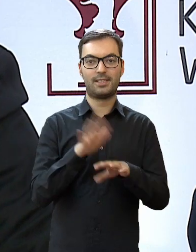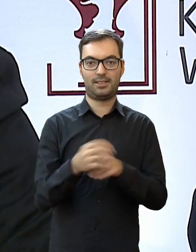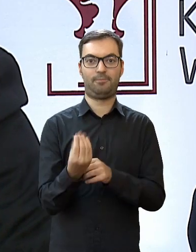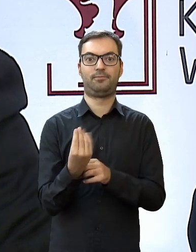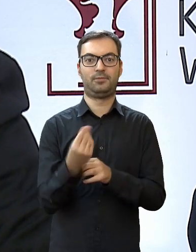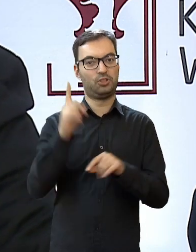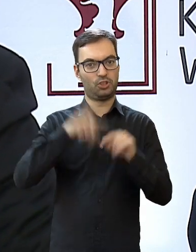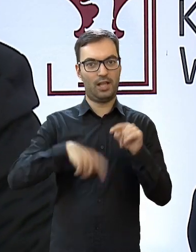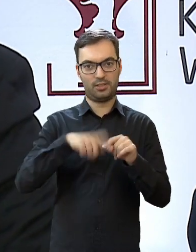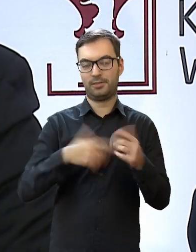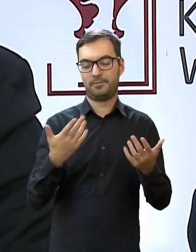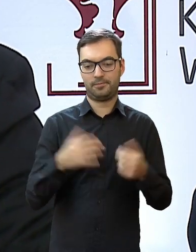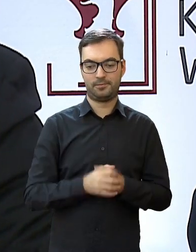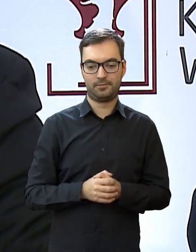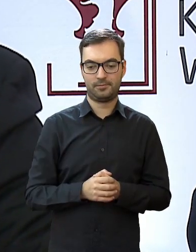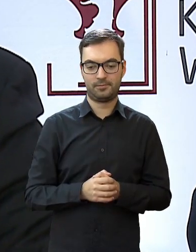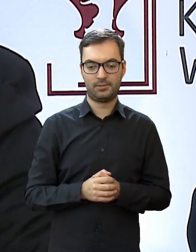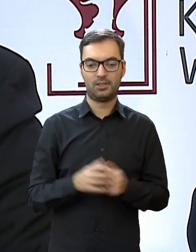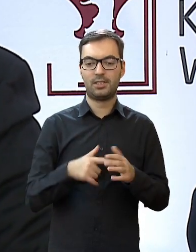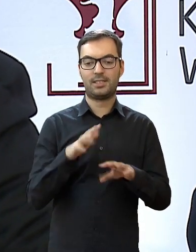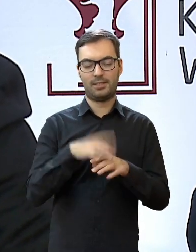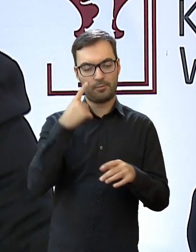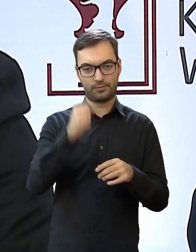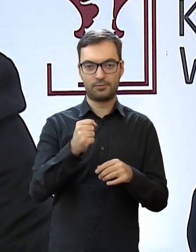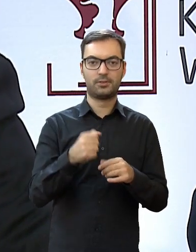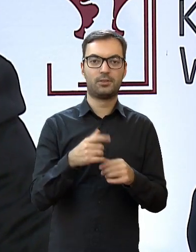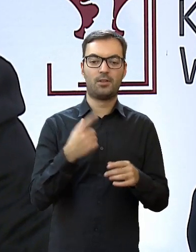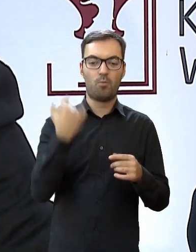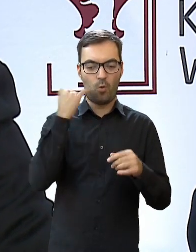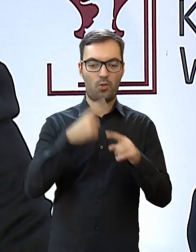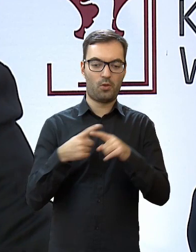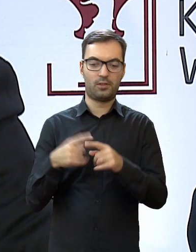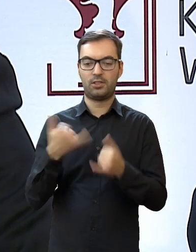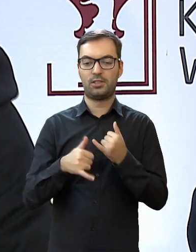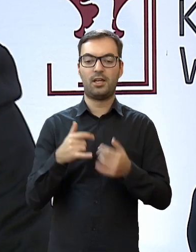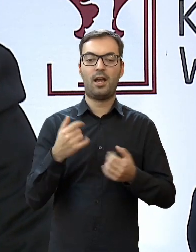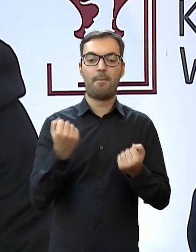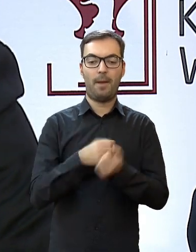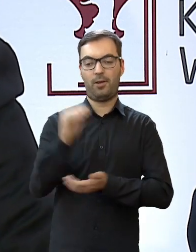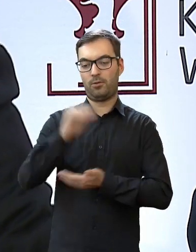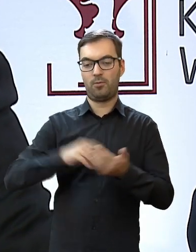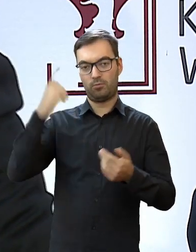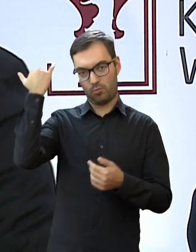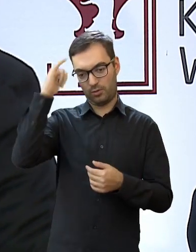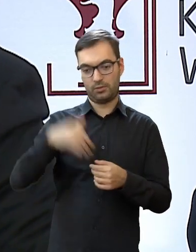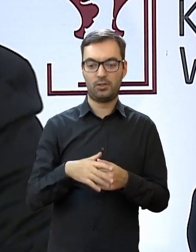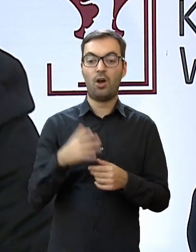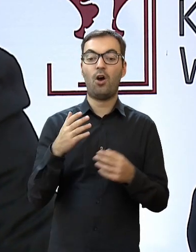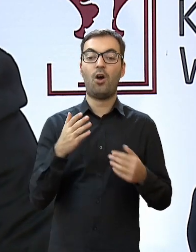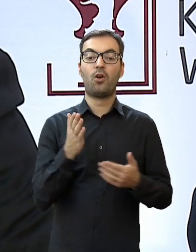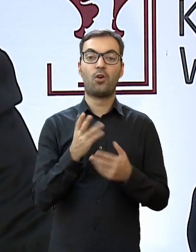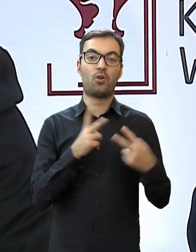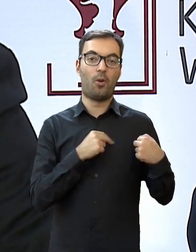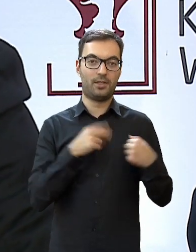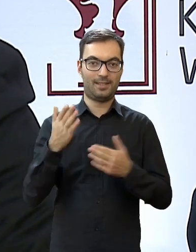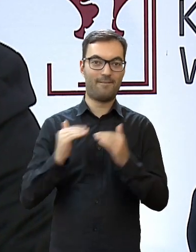systemu informatycznego, że jest błąd w dodawaniu, bo to system wyłapie, że jest błąd w dodawaniu. A Komisja sporządzi protokół papierowy błędnie. Komisja Okręgowa, z której nie może przyjąć, wtedy